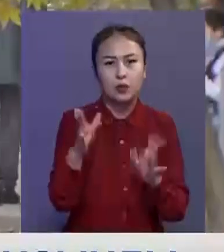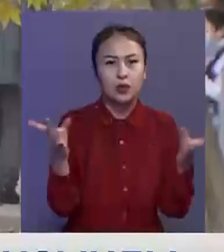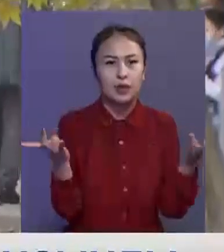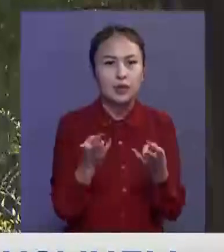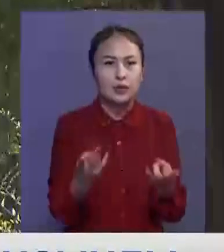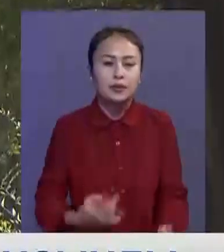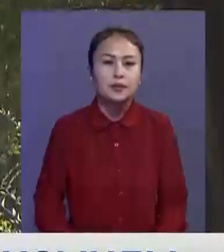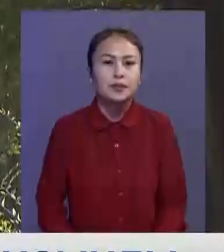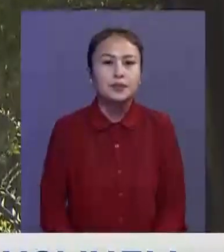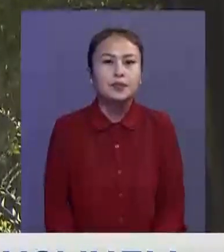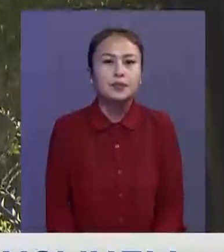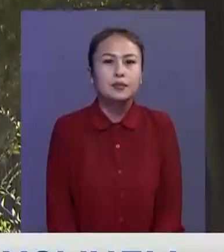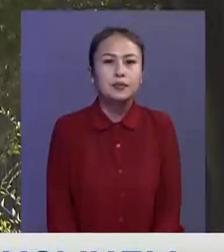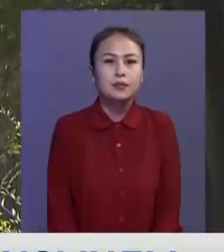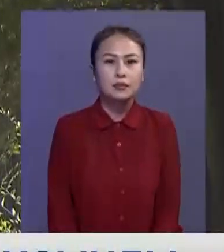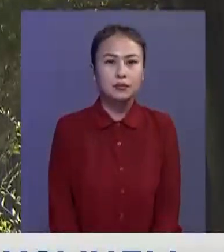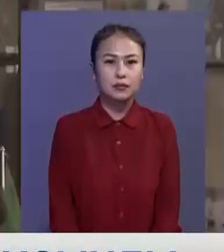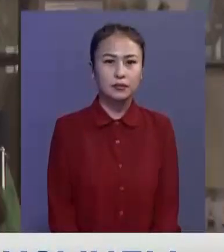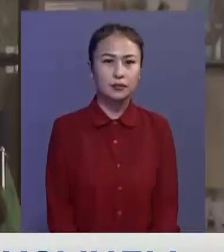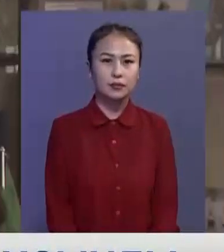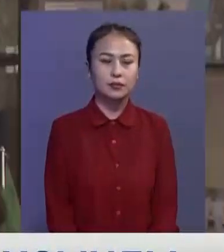тиіс дейді партиялықтар.